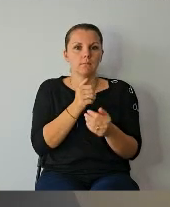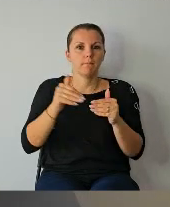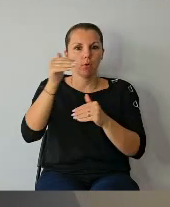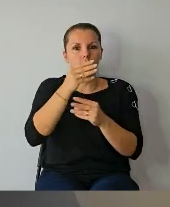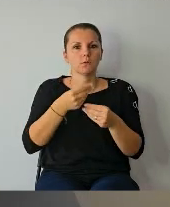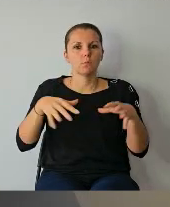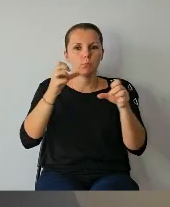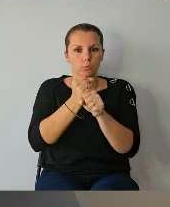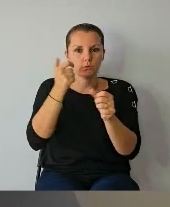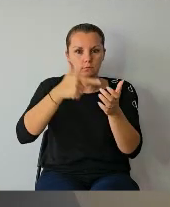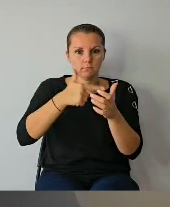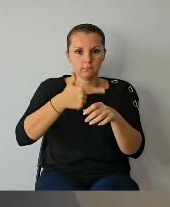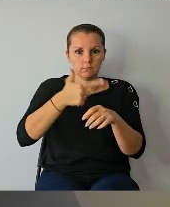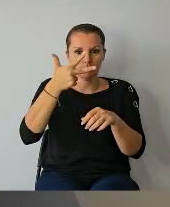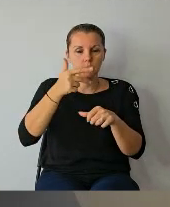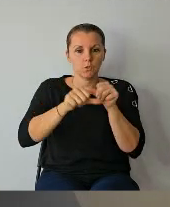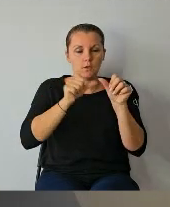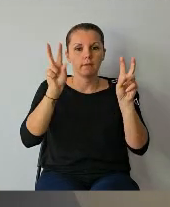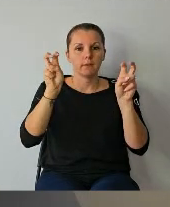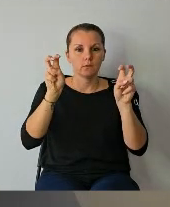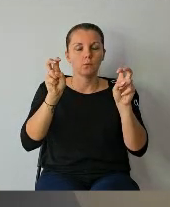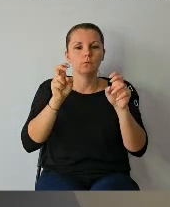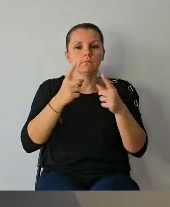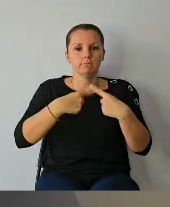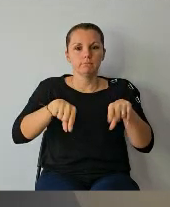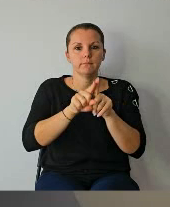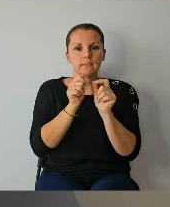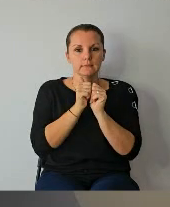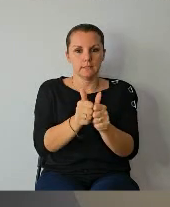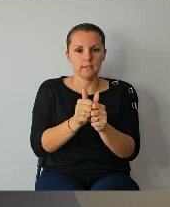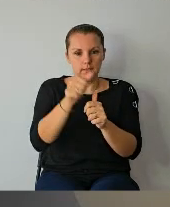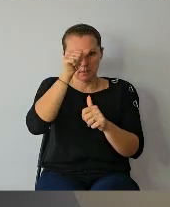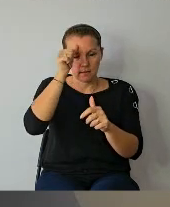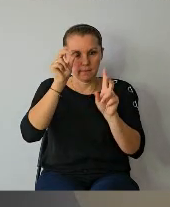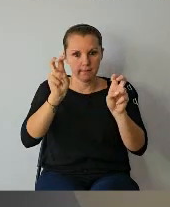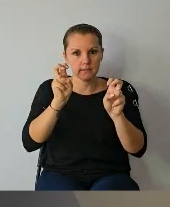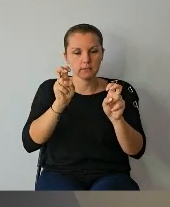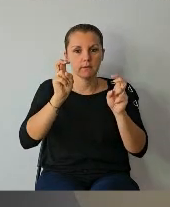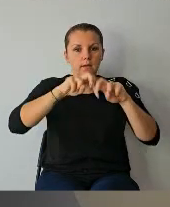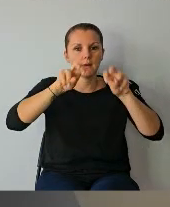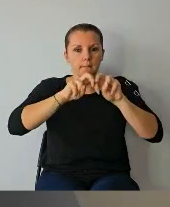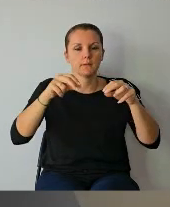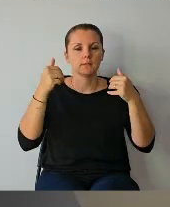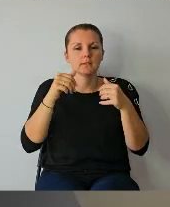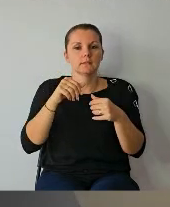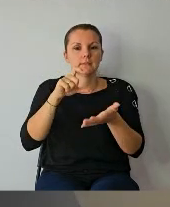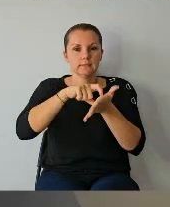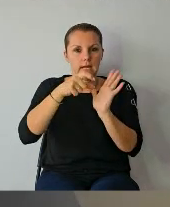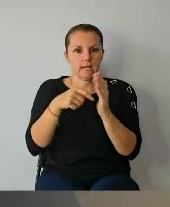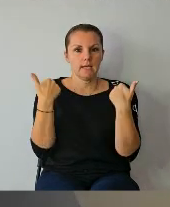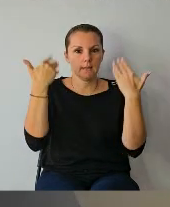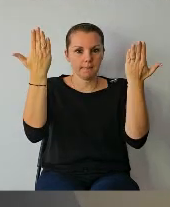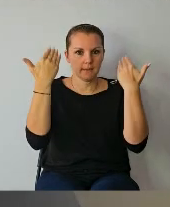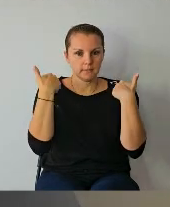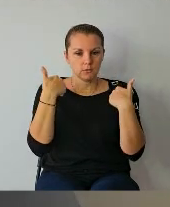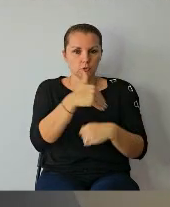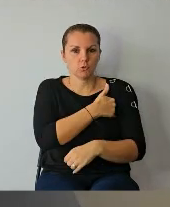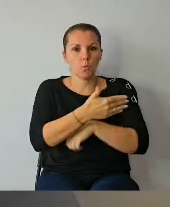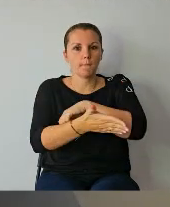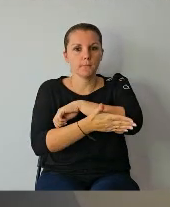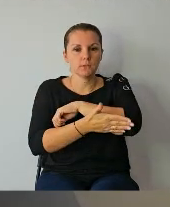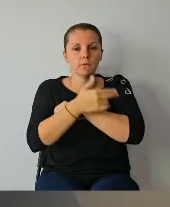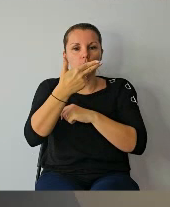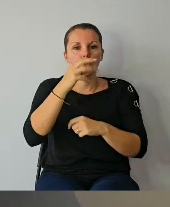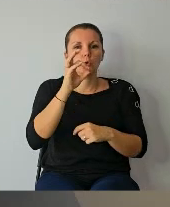roku z tytułu realizacji zadania majątkowego pod nazwą modernizacja sali gimnastycznej Szkoły Podstawowej w Nosówce w